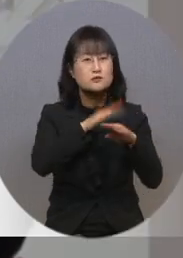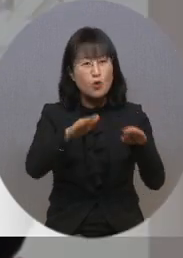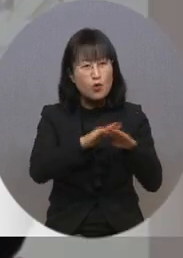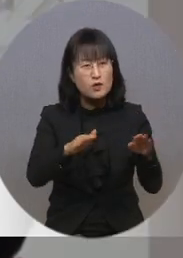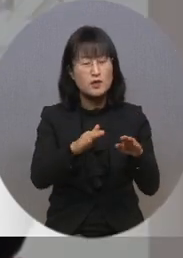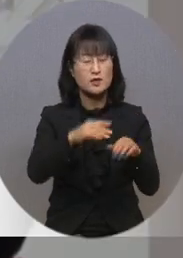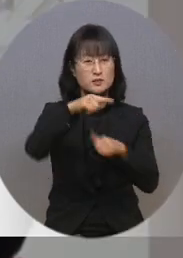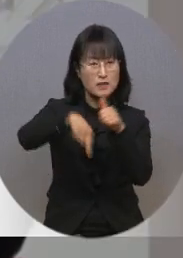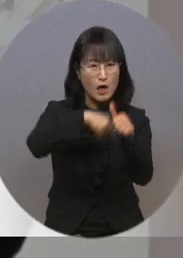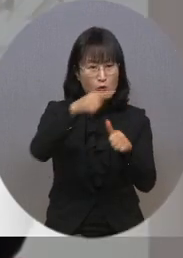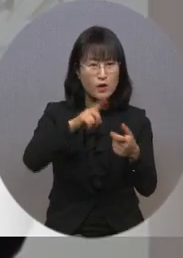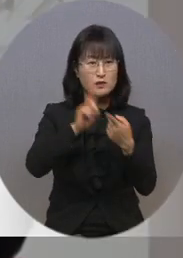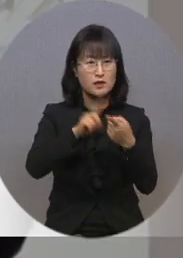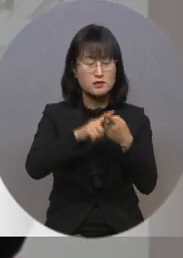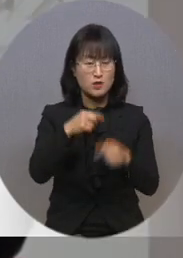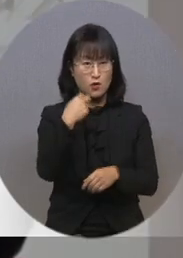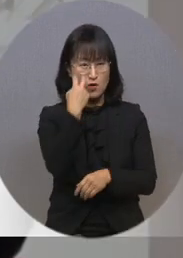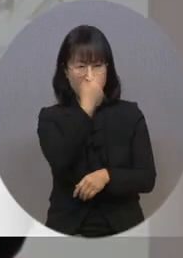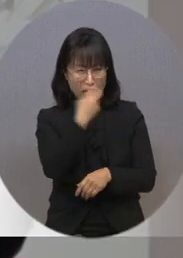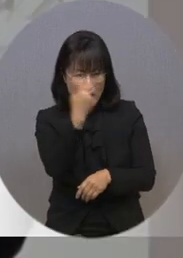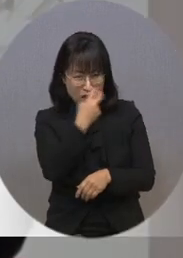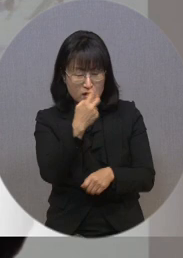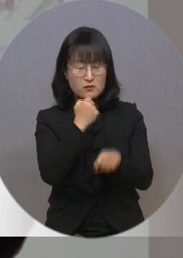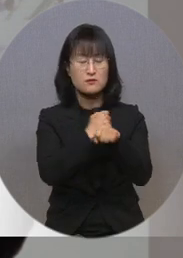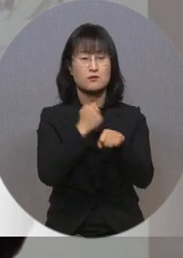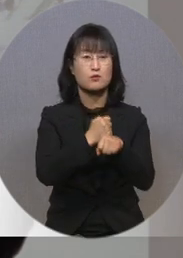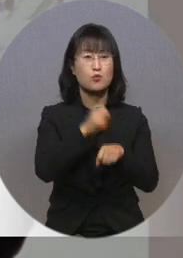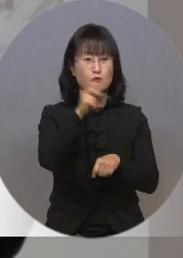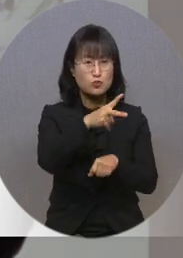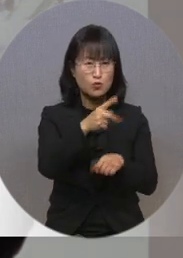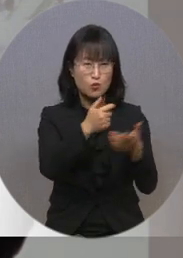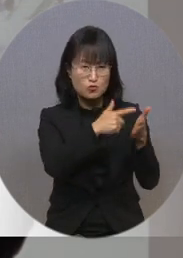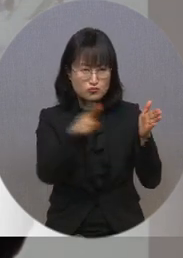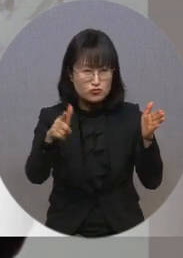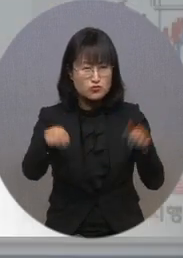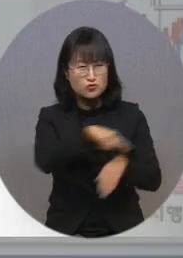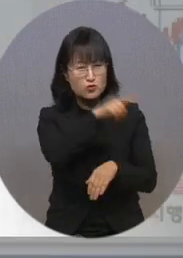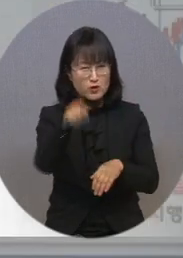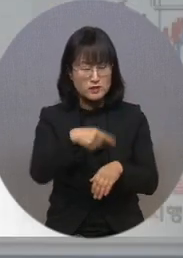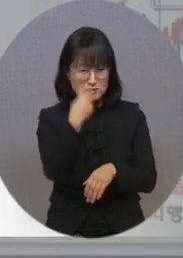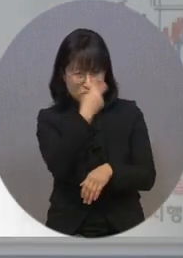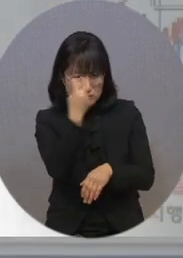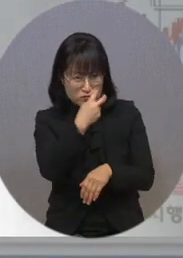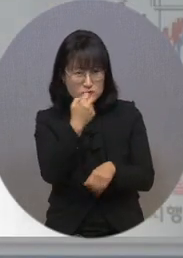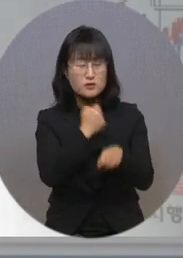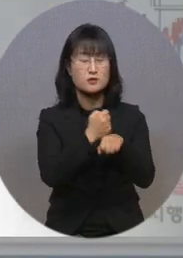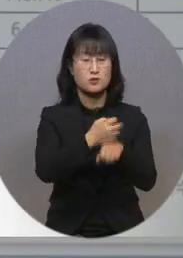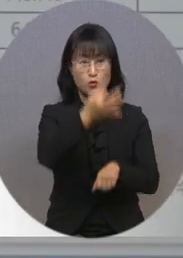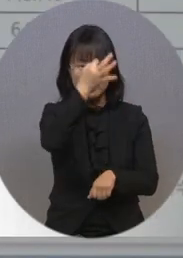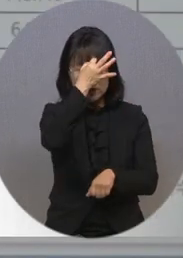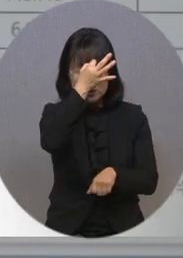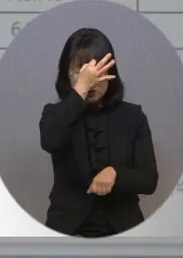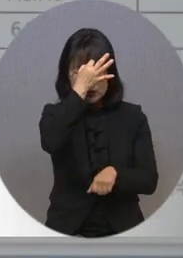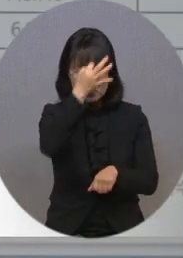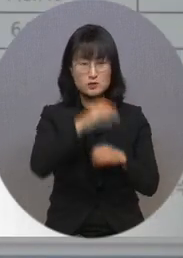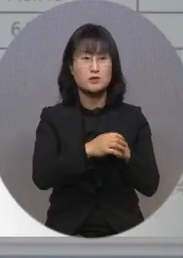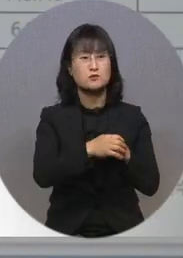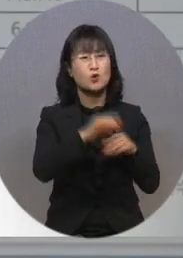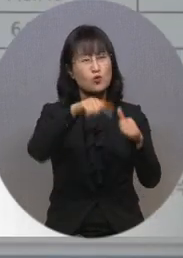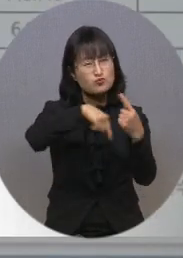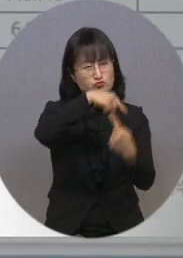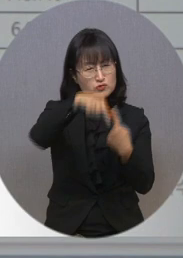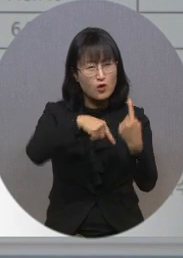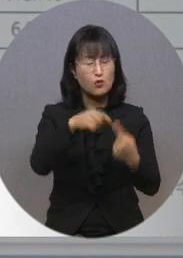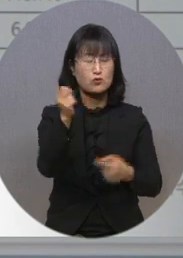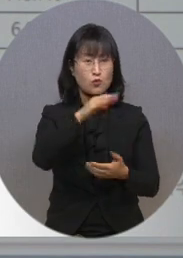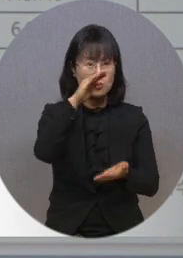상태를, 정밀안전진단팀에서는 시설 구조물의 정밀진단 결과를, 기술진단팀에서는 운영수질,